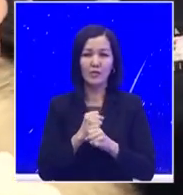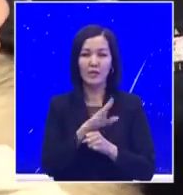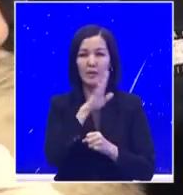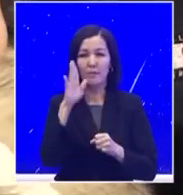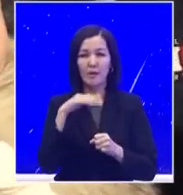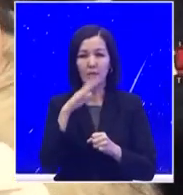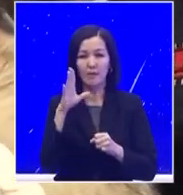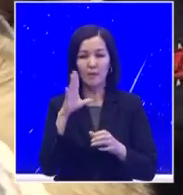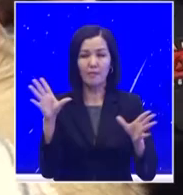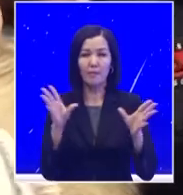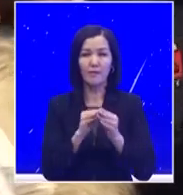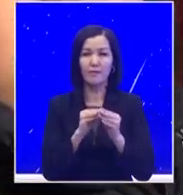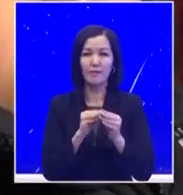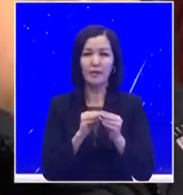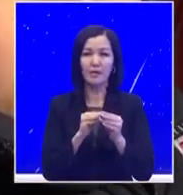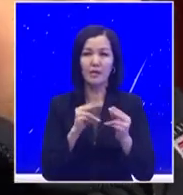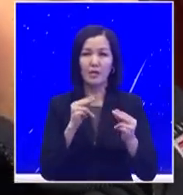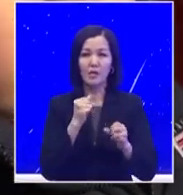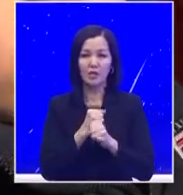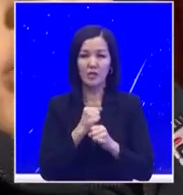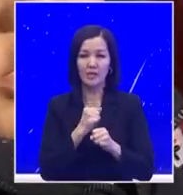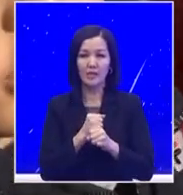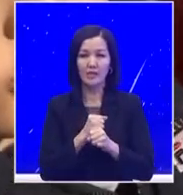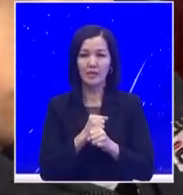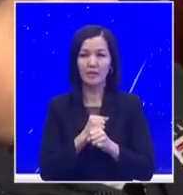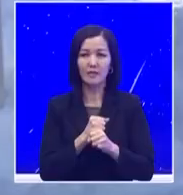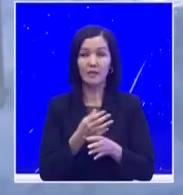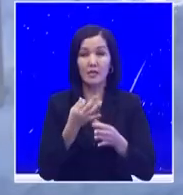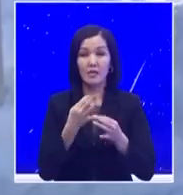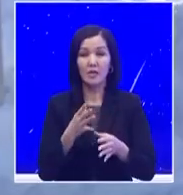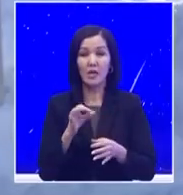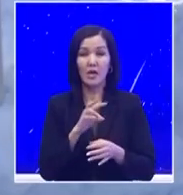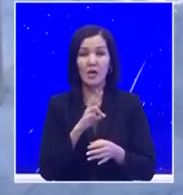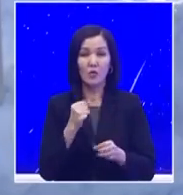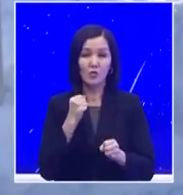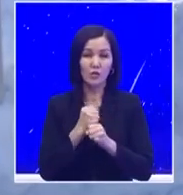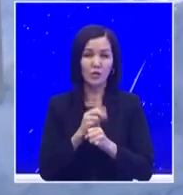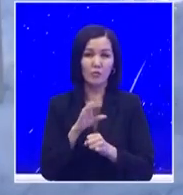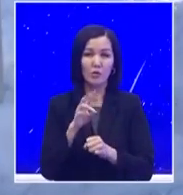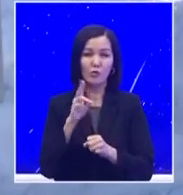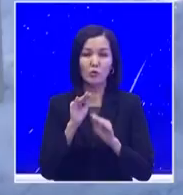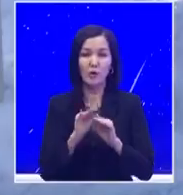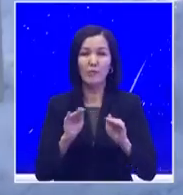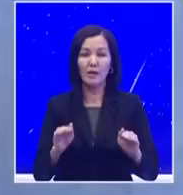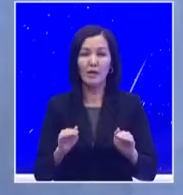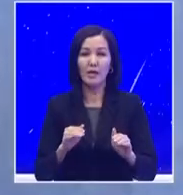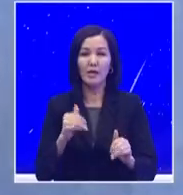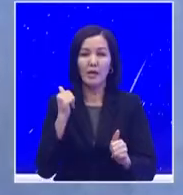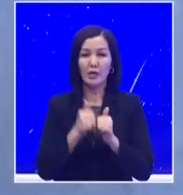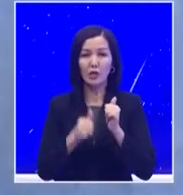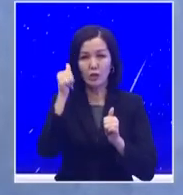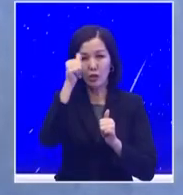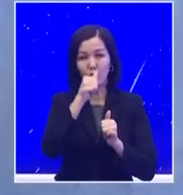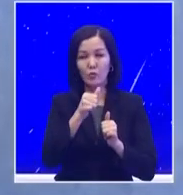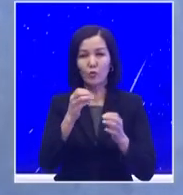мама, папа жасадым мишканы. Же, аю жасадым. Жалпы бұл Күншуақ балабақшасындағы жылдағы көрініс. Себебі